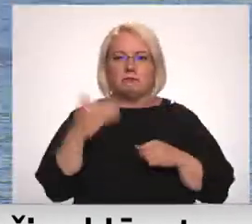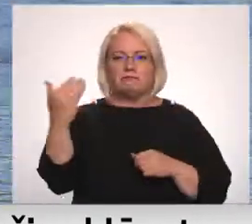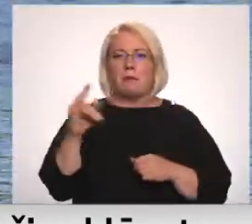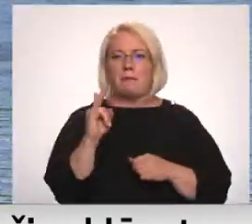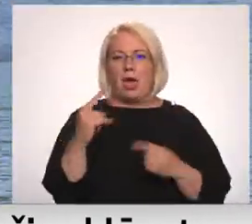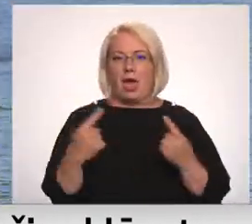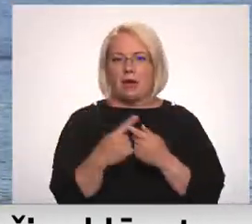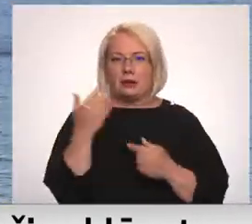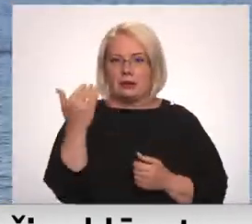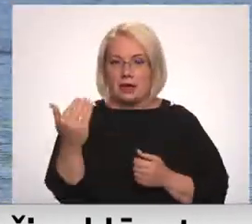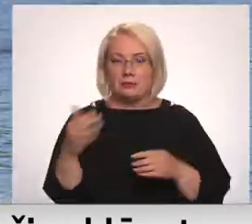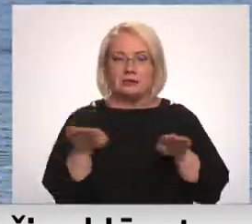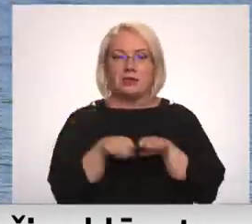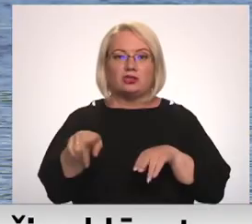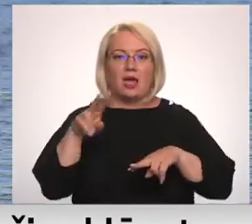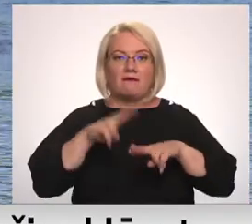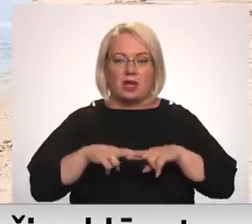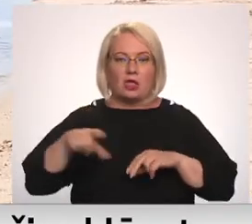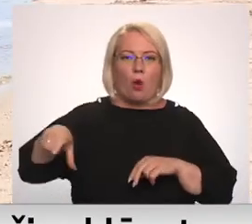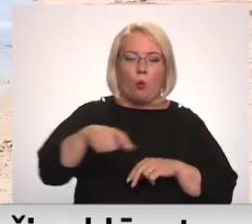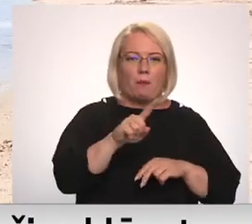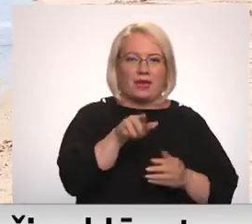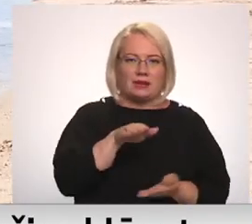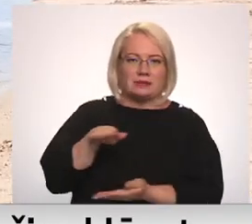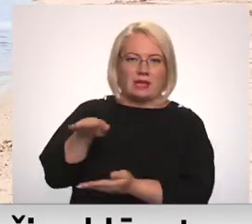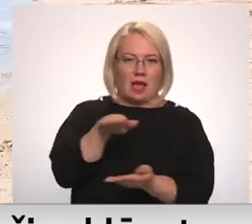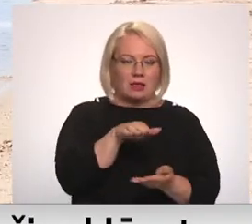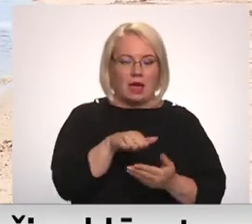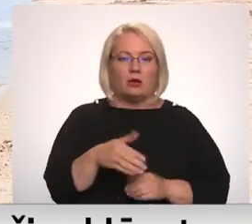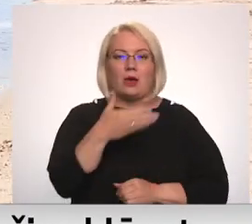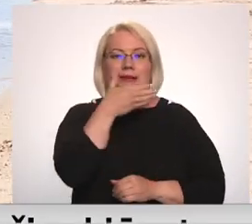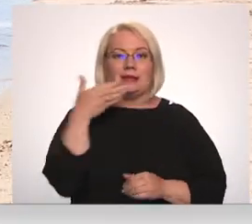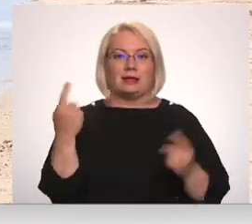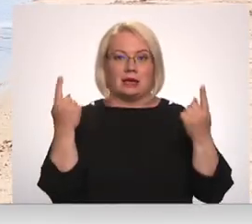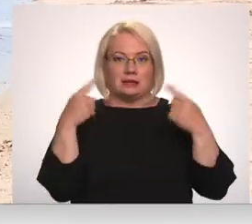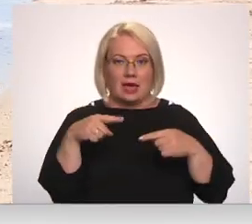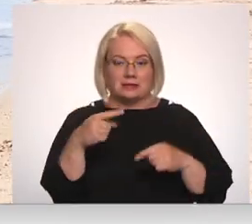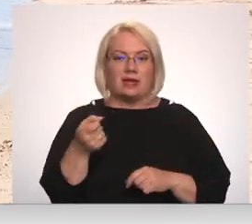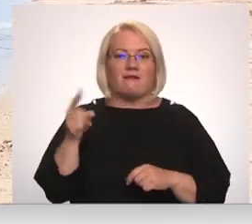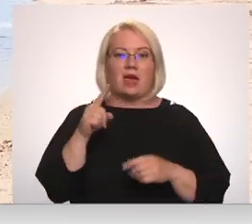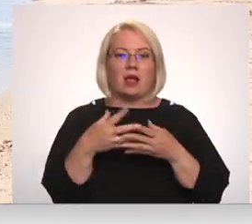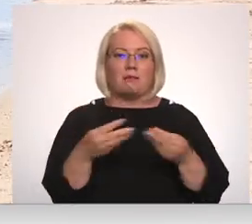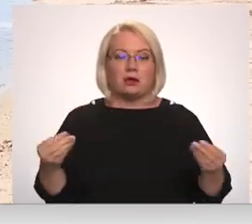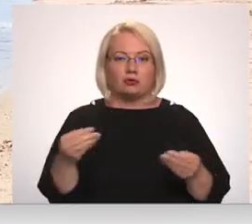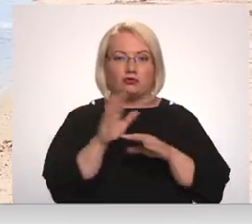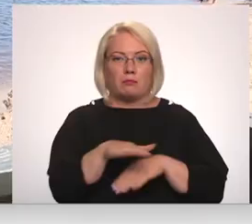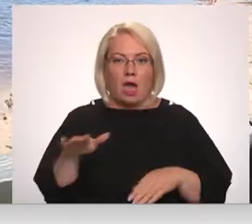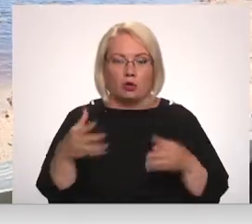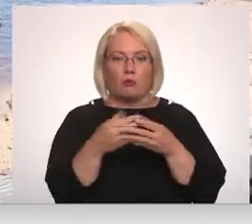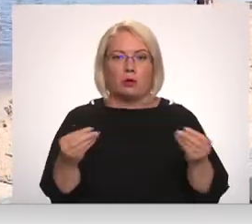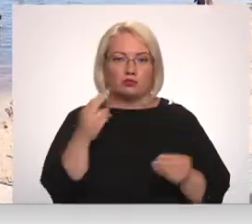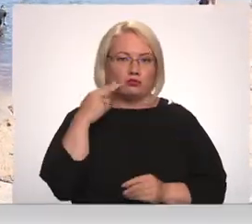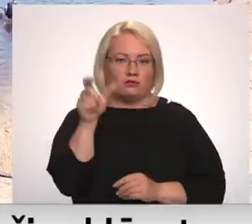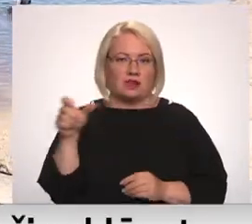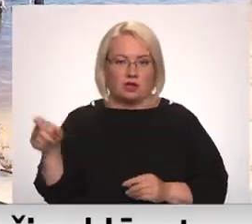dziļumu. Salīdzinoši šajā vietā upe ir sēkla. Jo siltāks laiks, jo vairāk ir pazudušo bērnu un pazudušo vecāku. Tur jau